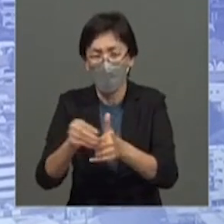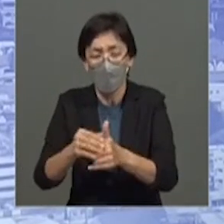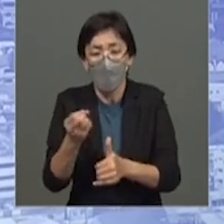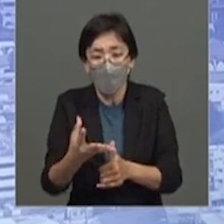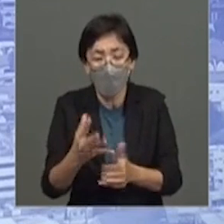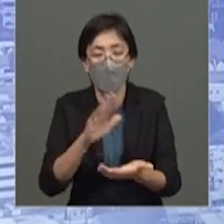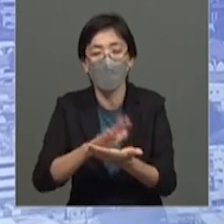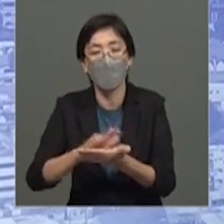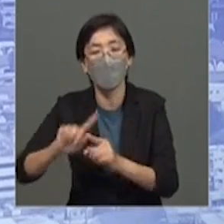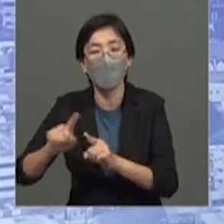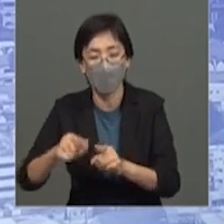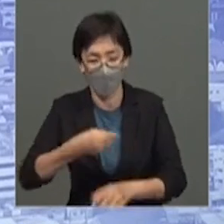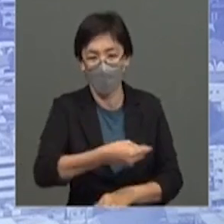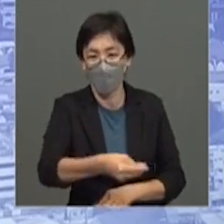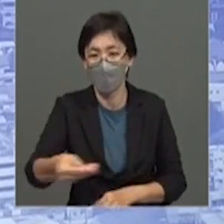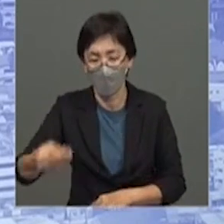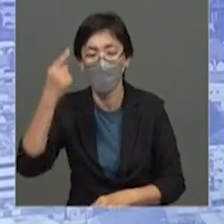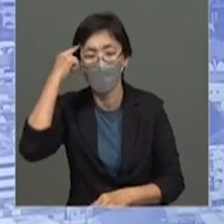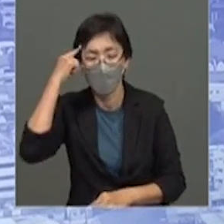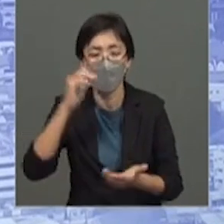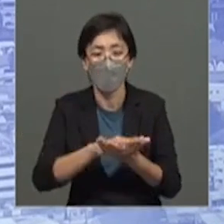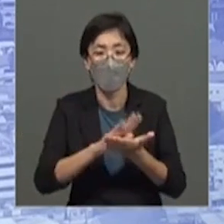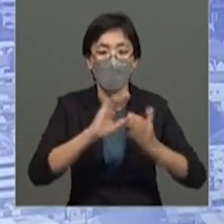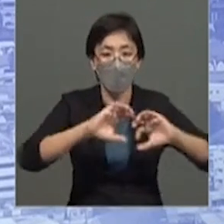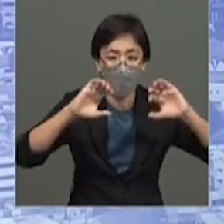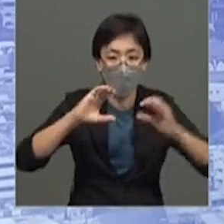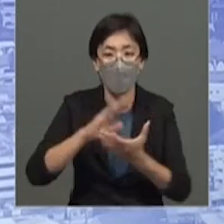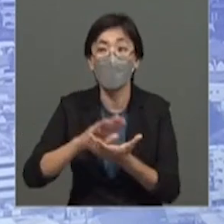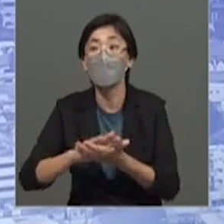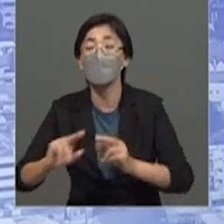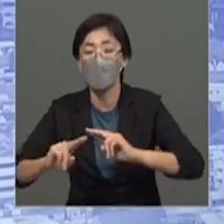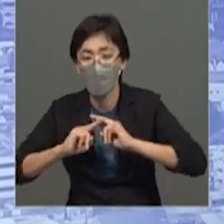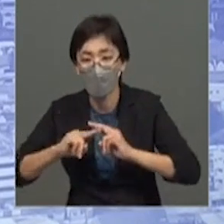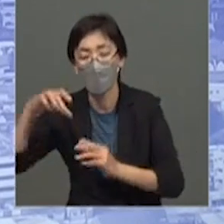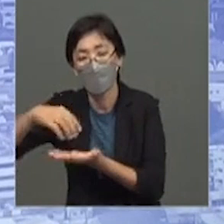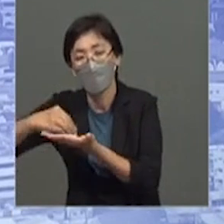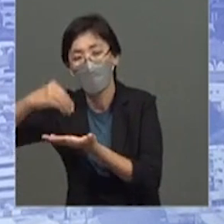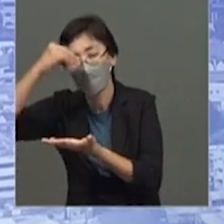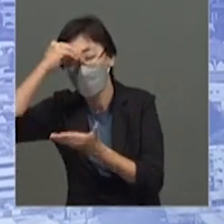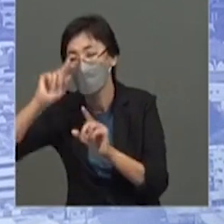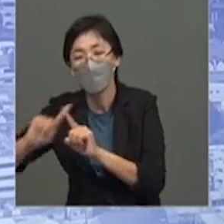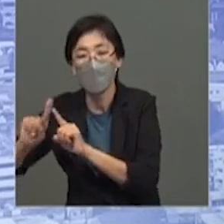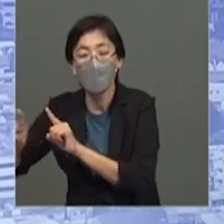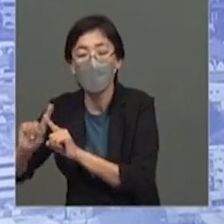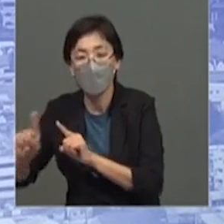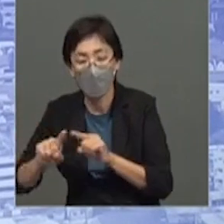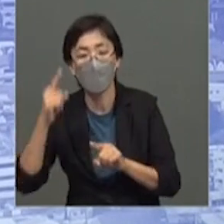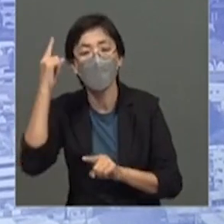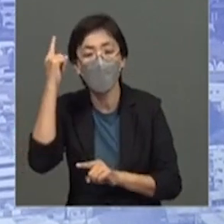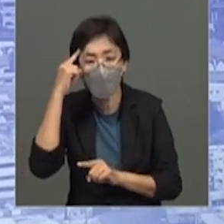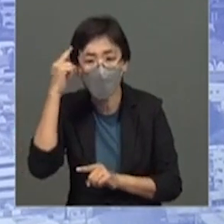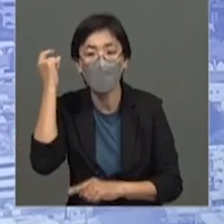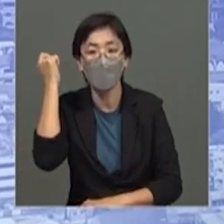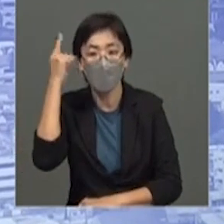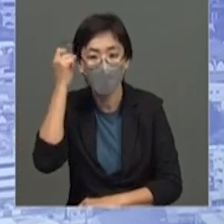ที่นะคะทั้งโรงเรียนภาครัฐโรงเรียนภาคเอกชนแล้วก็สถานศึกษาในรูปแบบประเภทต่างๆให้มีความเข้า